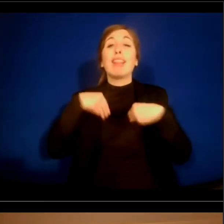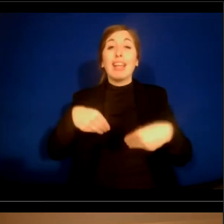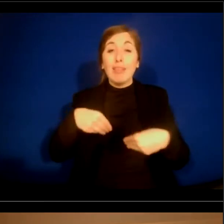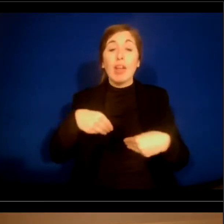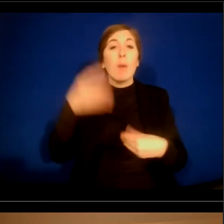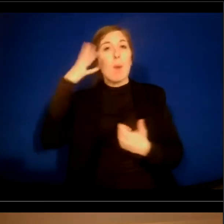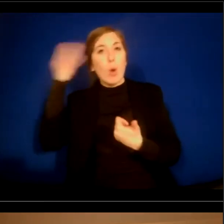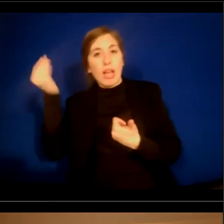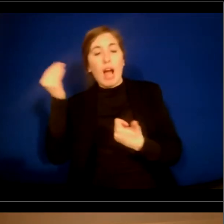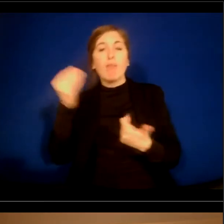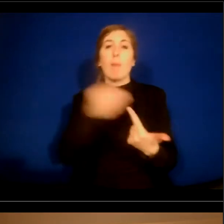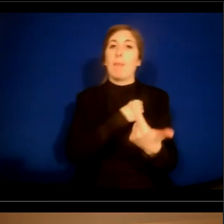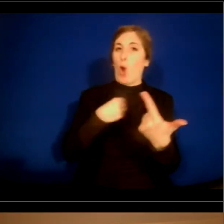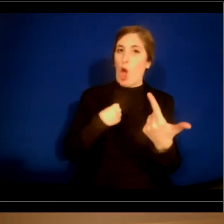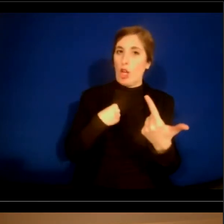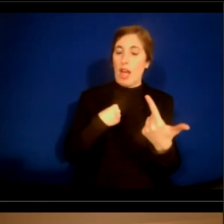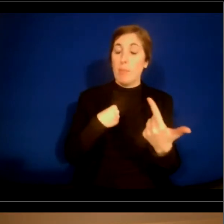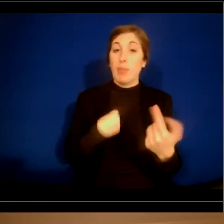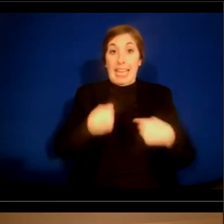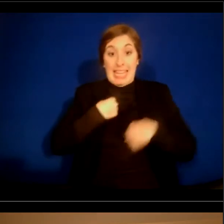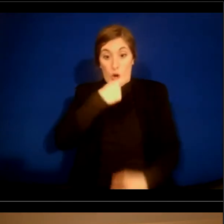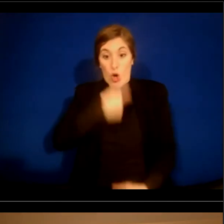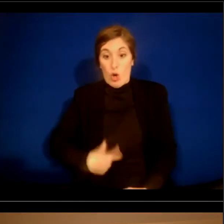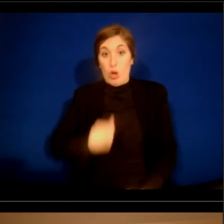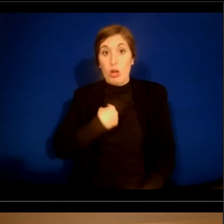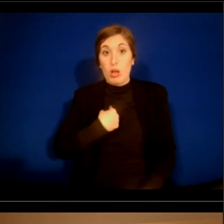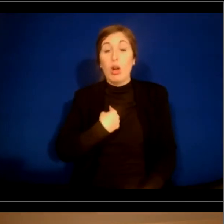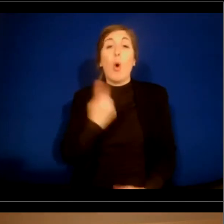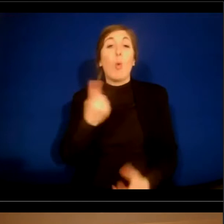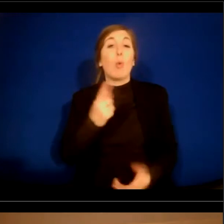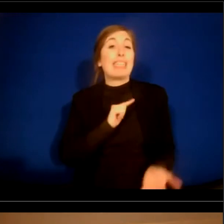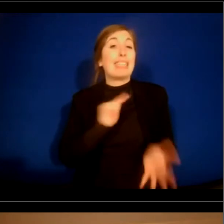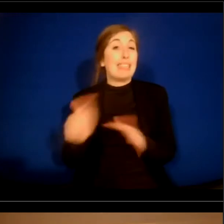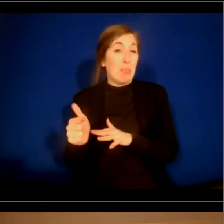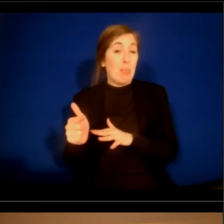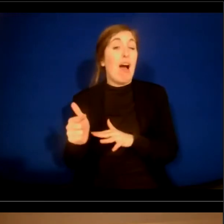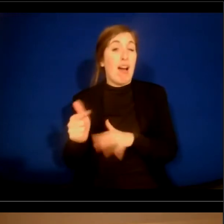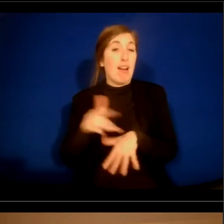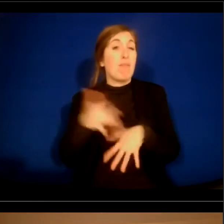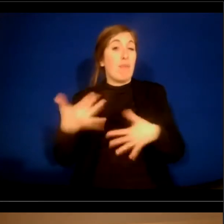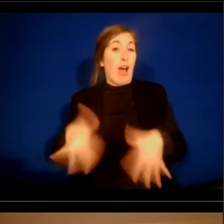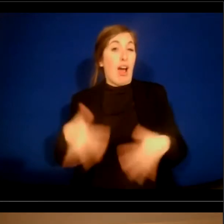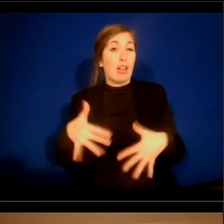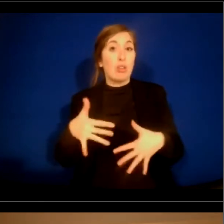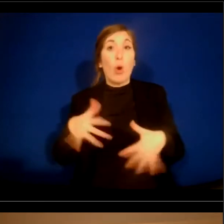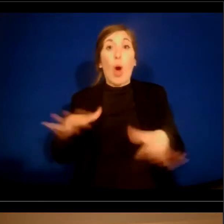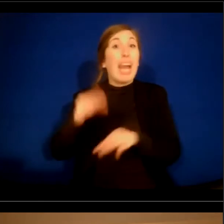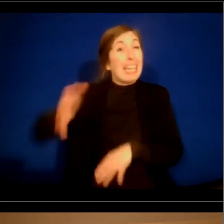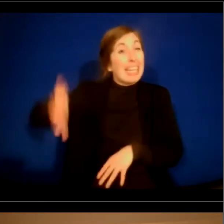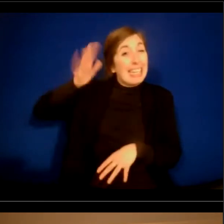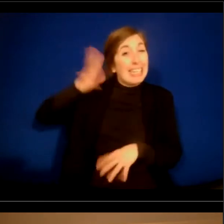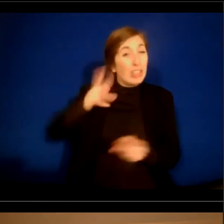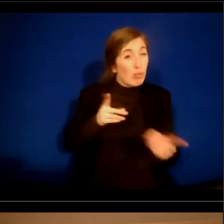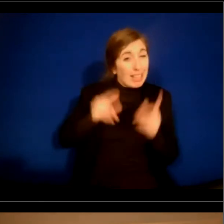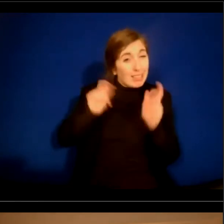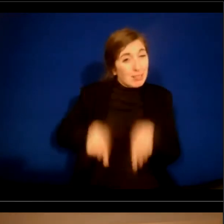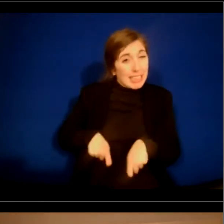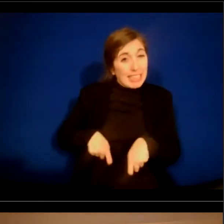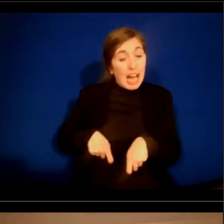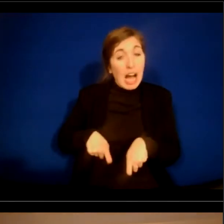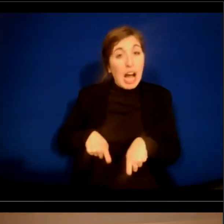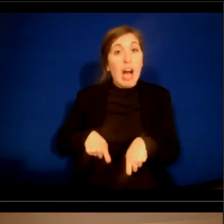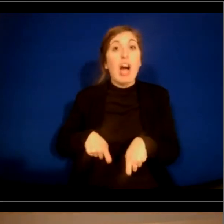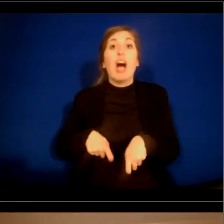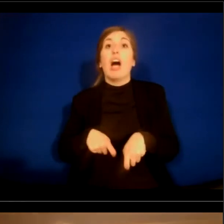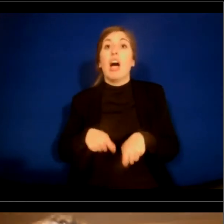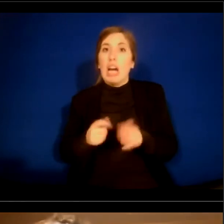ho trascorso una settimana circa, proprio nella fase iniziale della creazione,